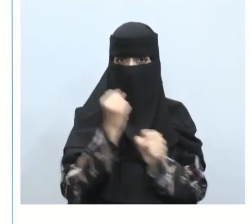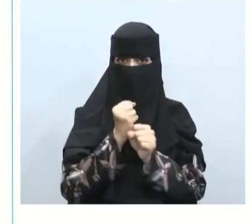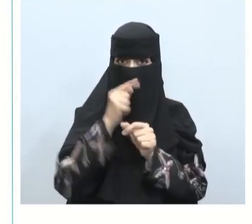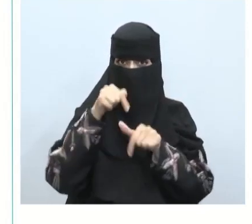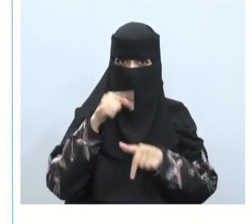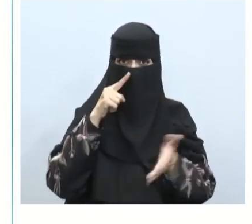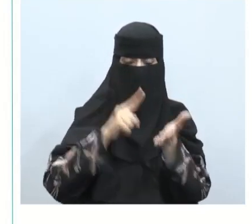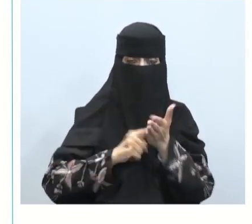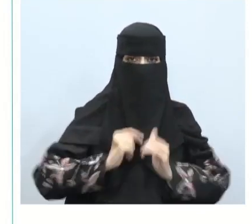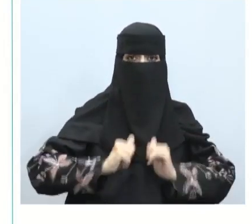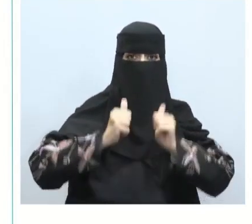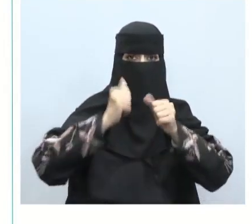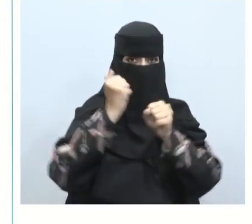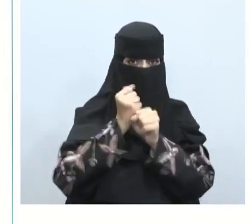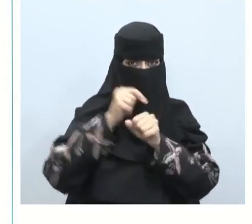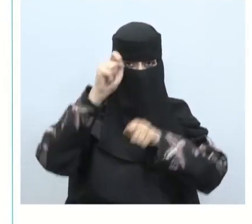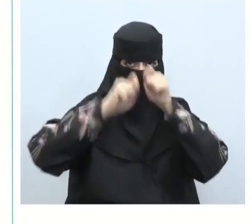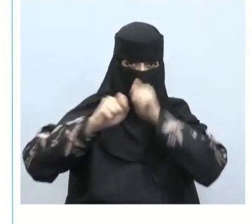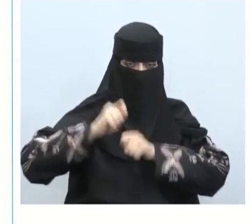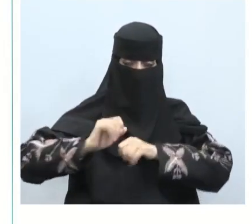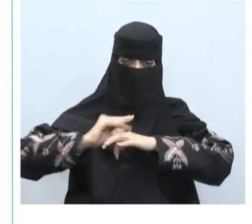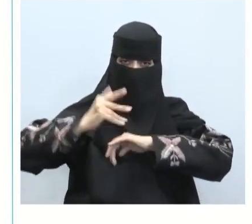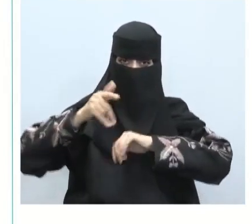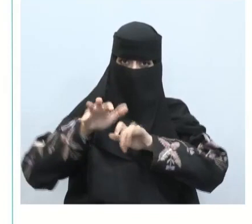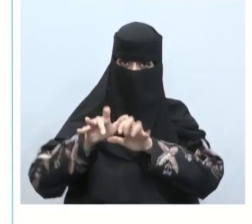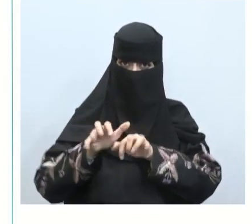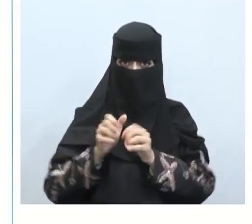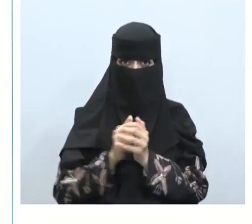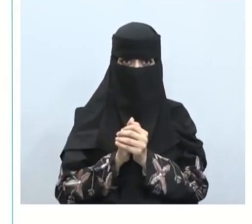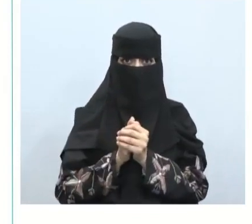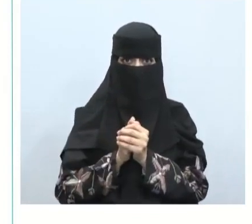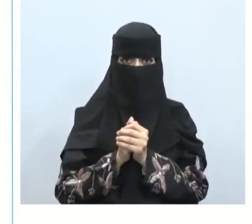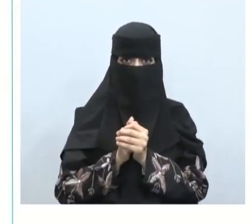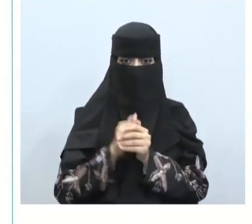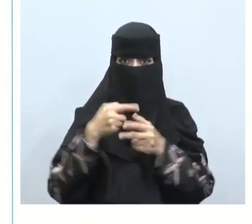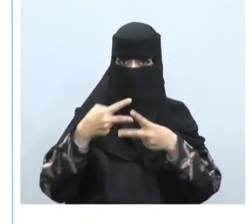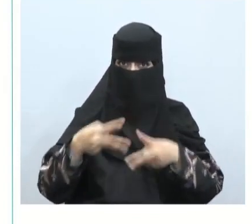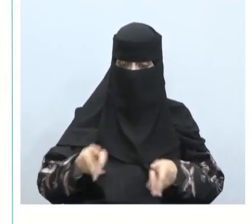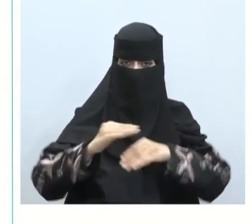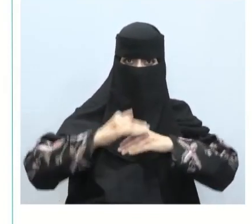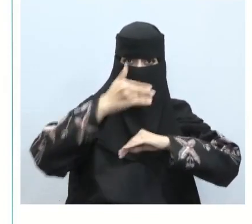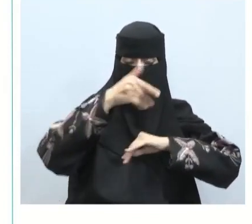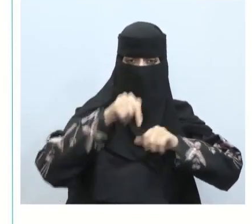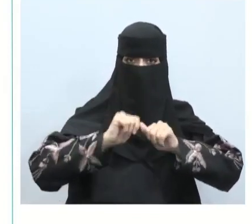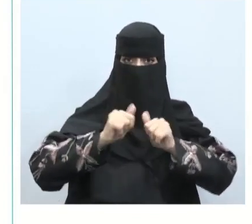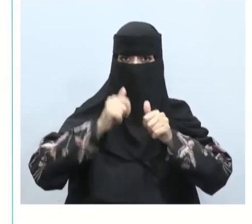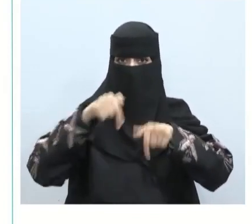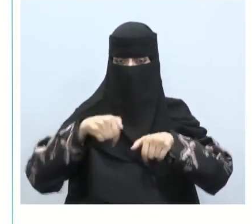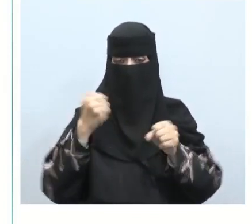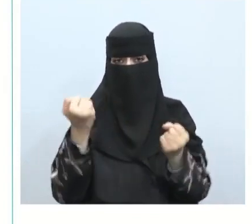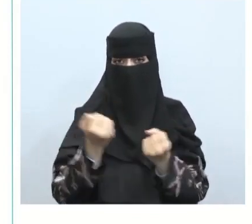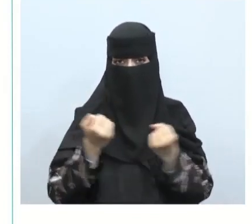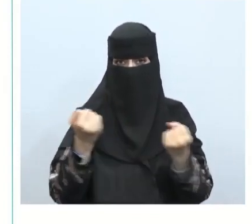التي عليك تنفيذها باستخدام حاسوبك افتح حاسوبك واستعد معنا